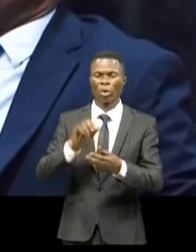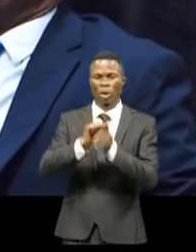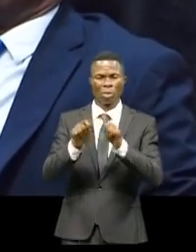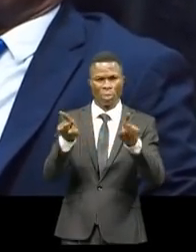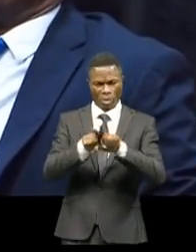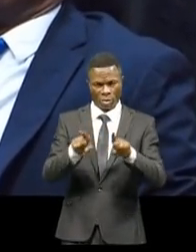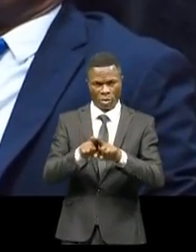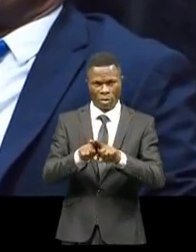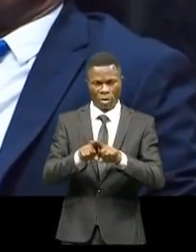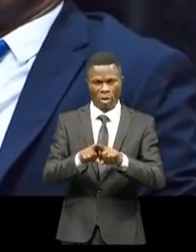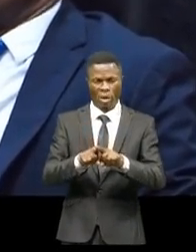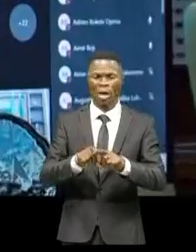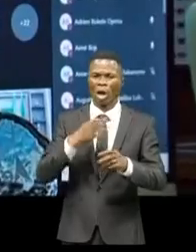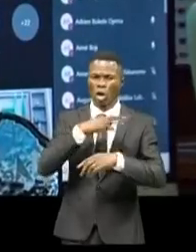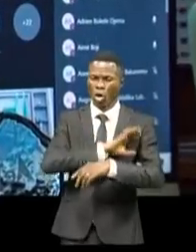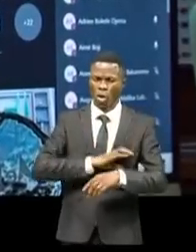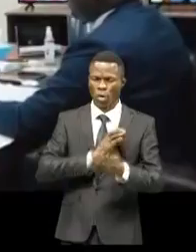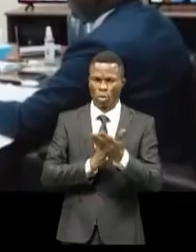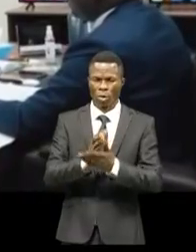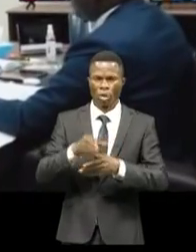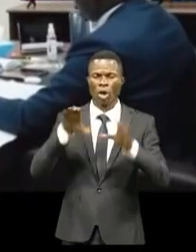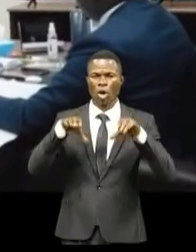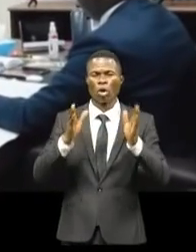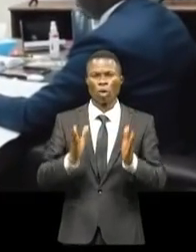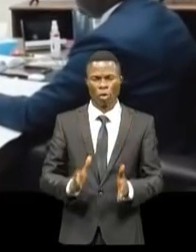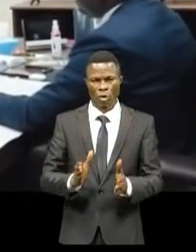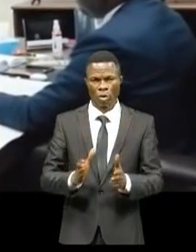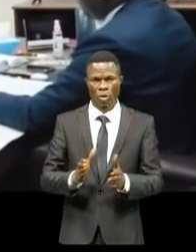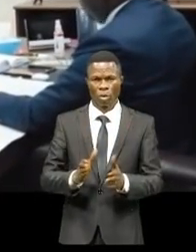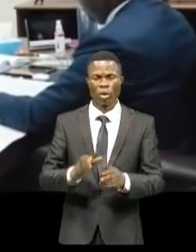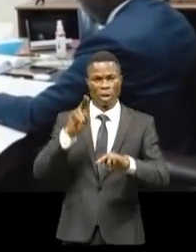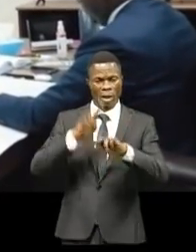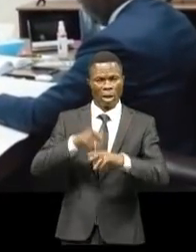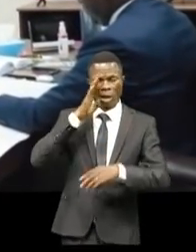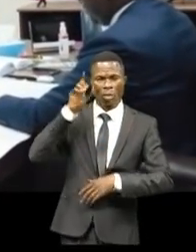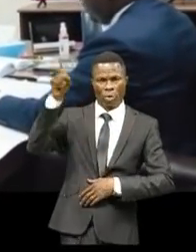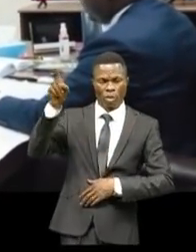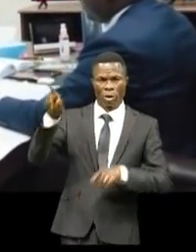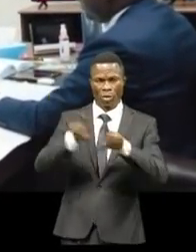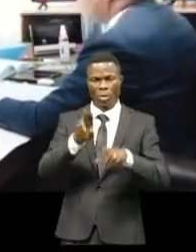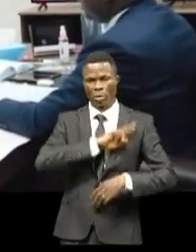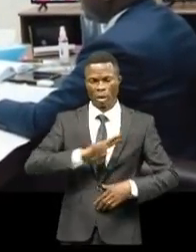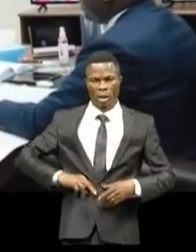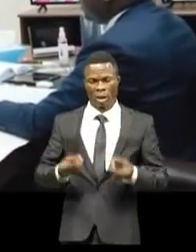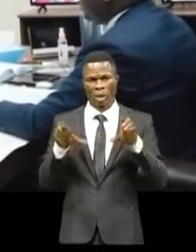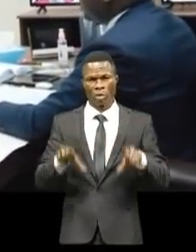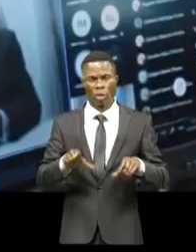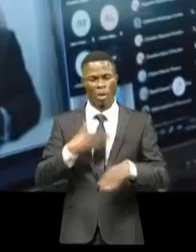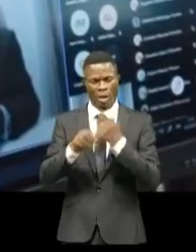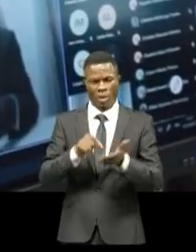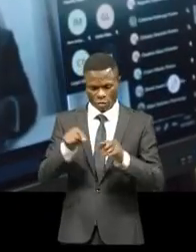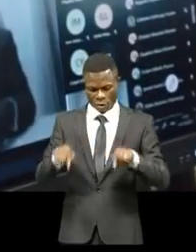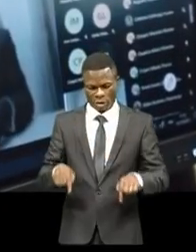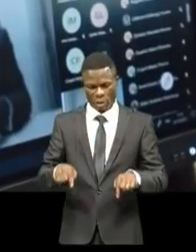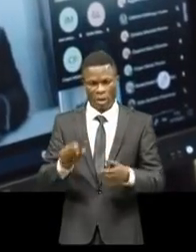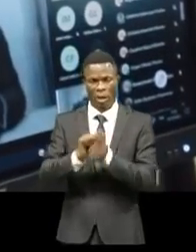réciprocité, un meilleur traitement aux citoyens congolais qui arrivent sur leur sol comme la République démocratique du Congo le fait pour